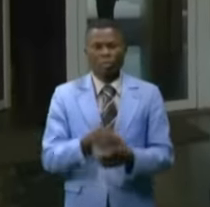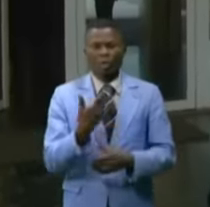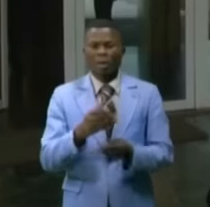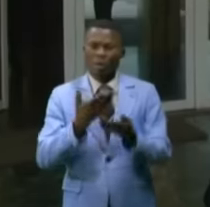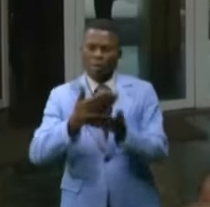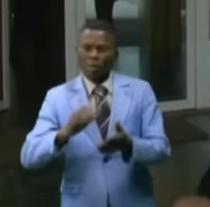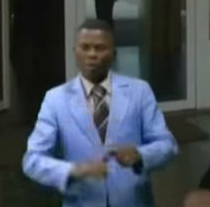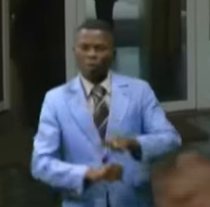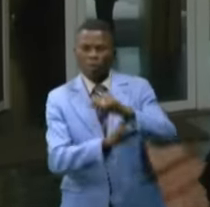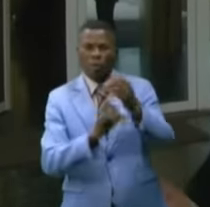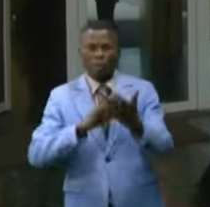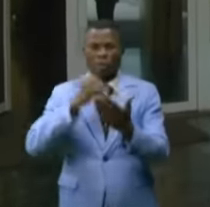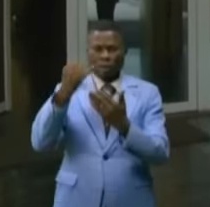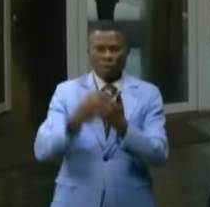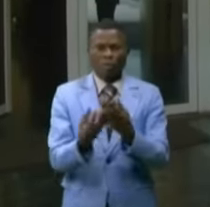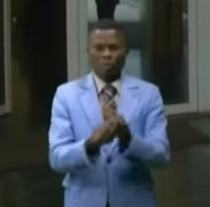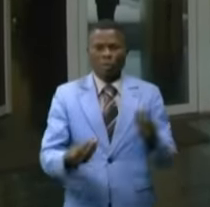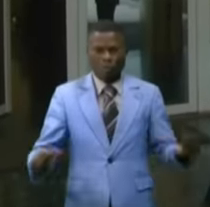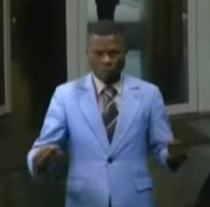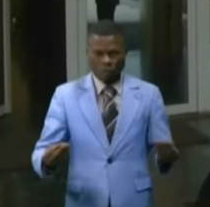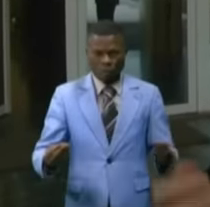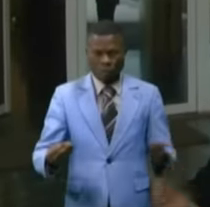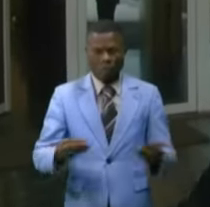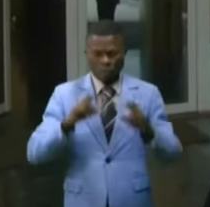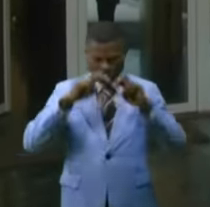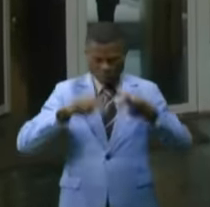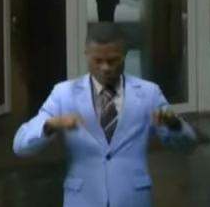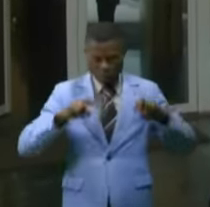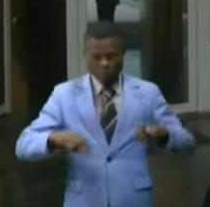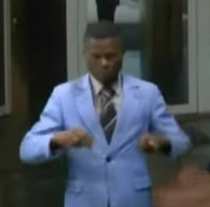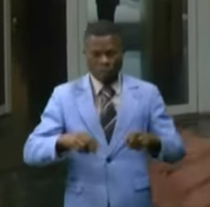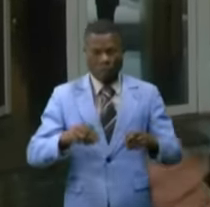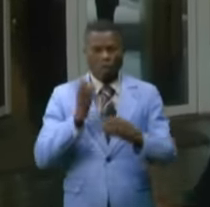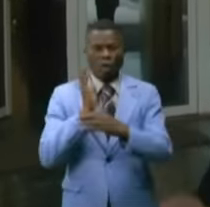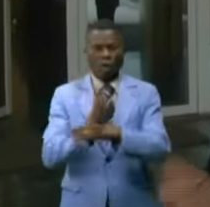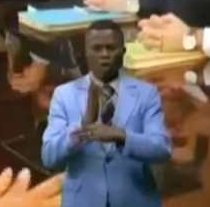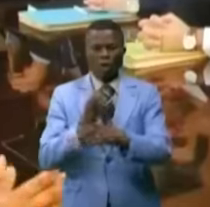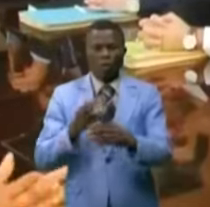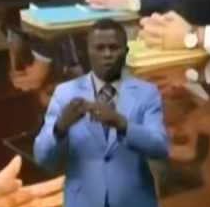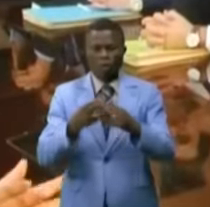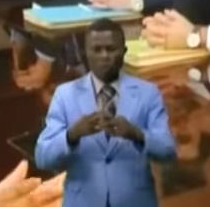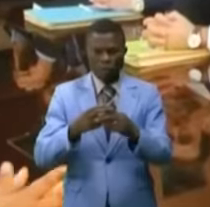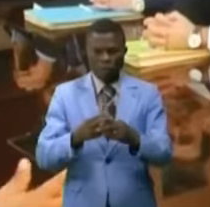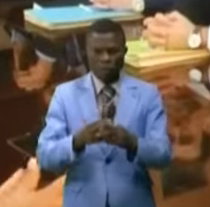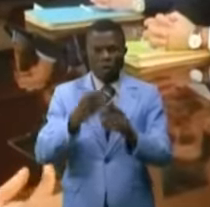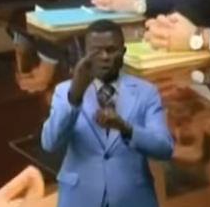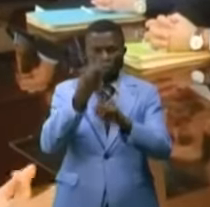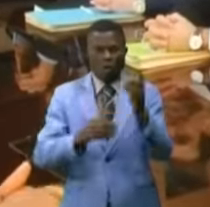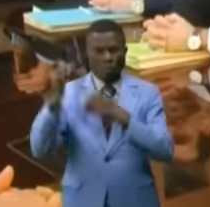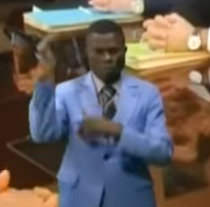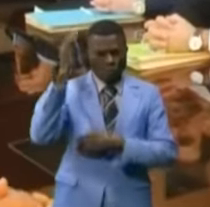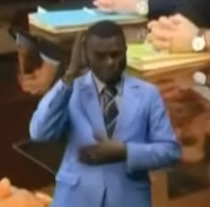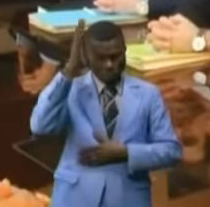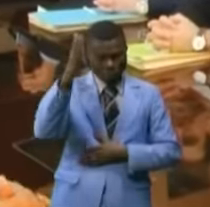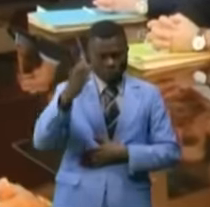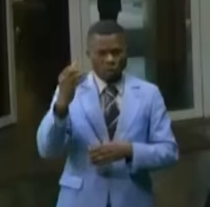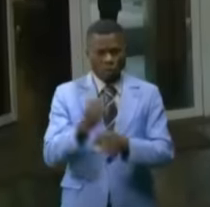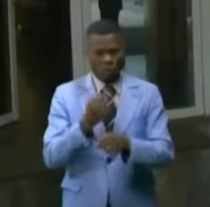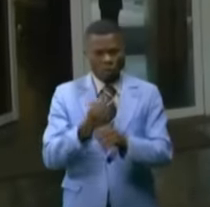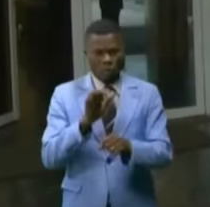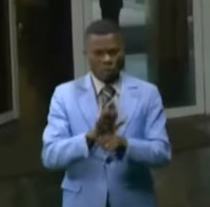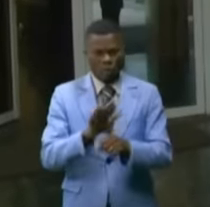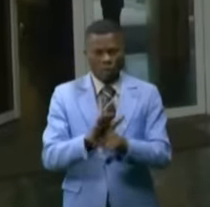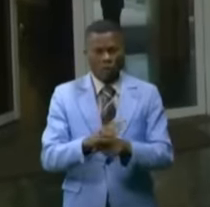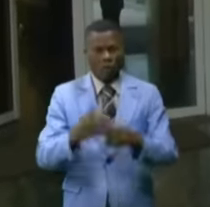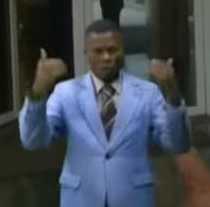sorte, du projet de résolution qui devra être examiné au Conseil de sécurité en décembre prochain. Donc nous travaillons étroitement avec